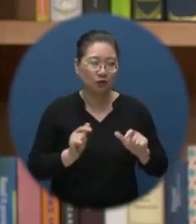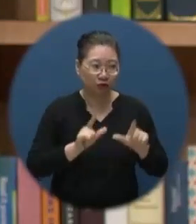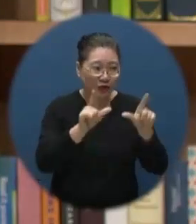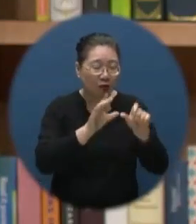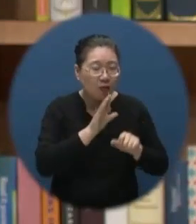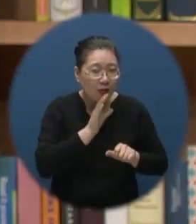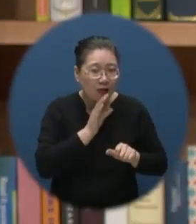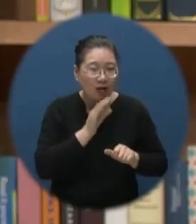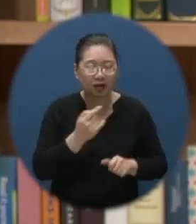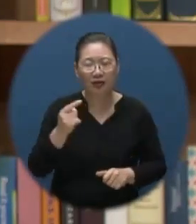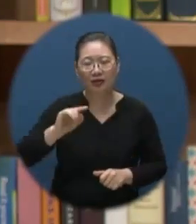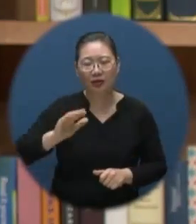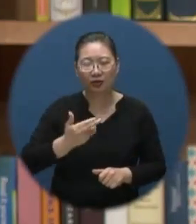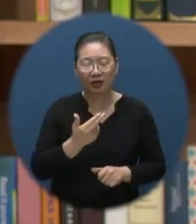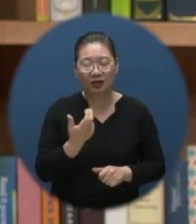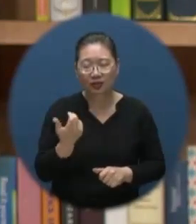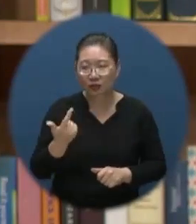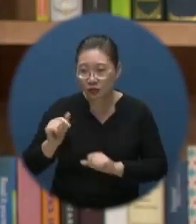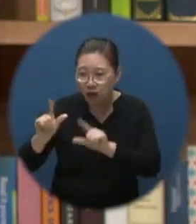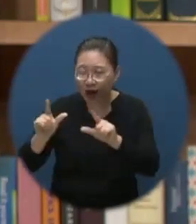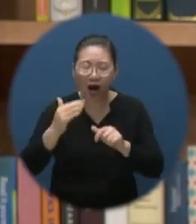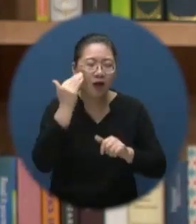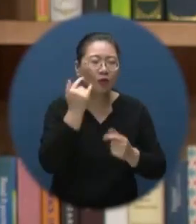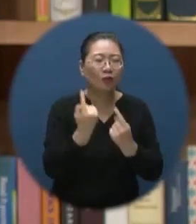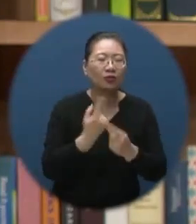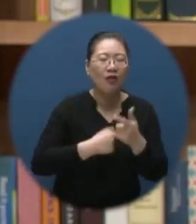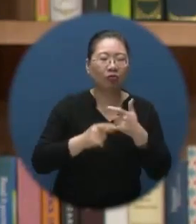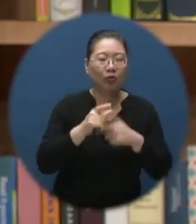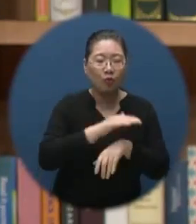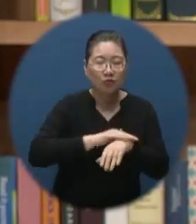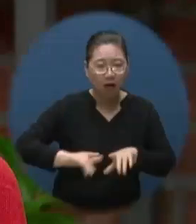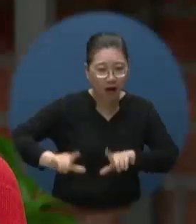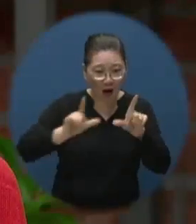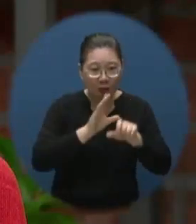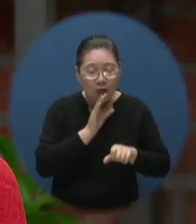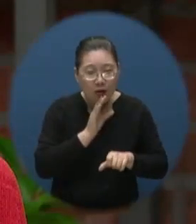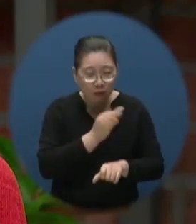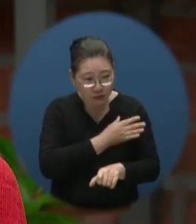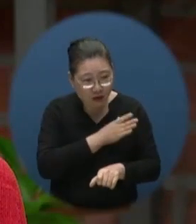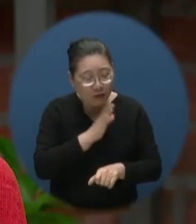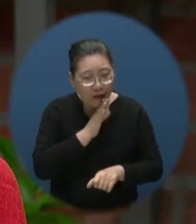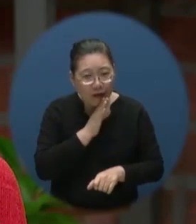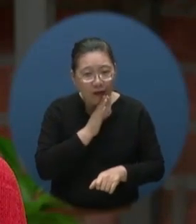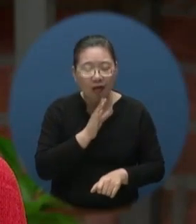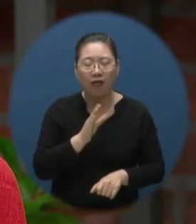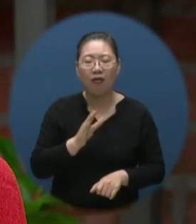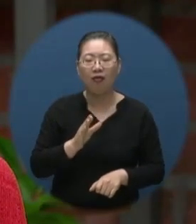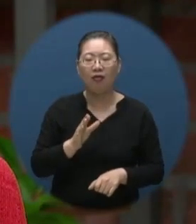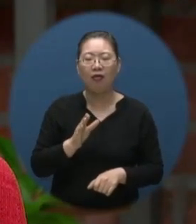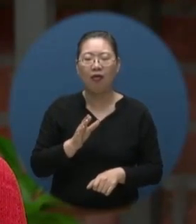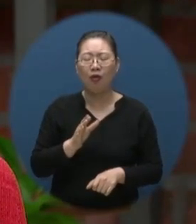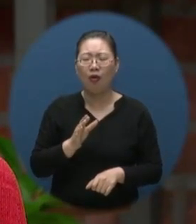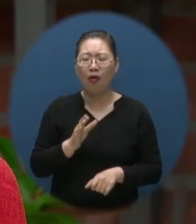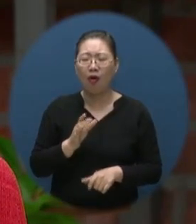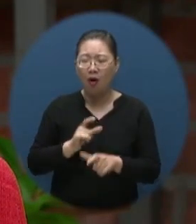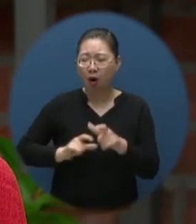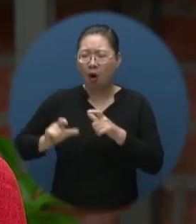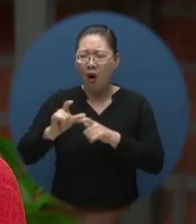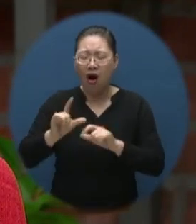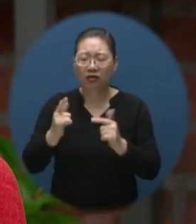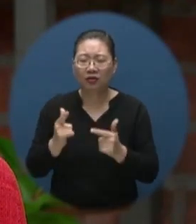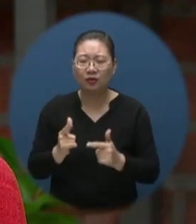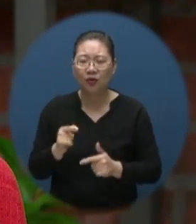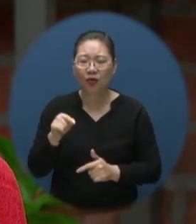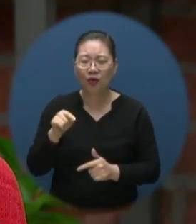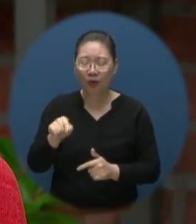예, 1976년 지금 우리나라보다 훨씬 잘 살았어요, 이란이? 훨씬 정도가 아닙니다.